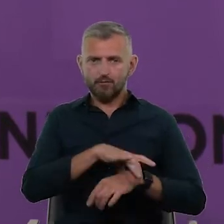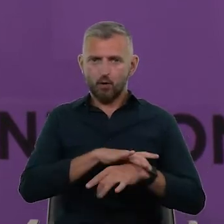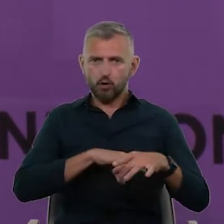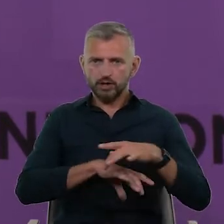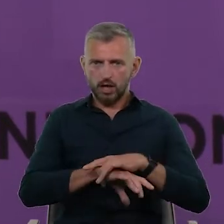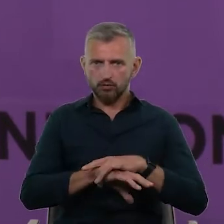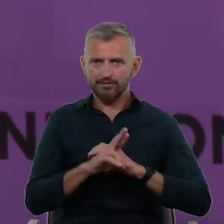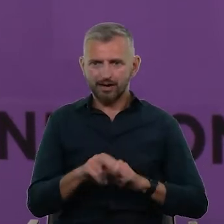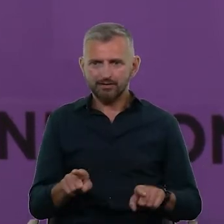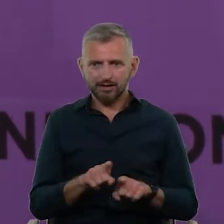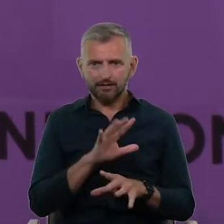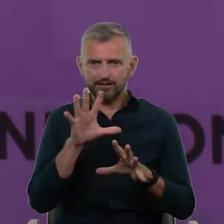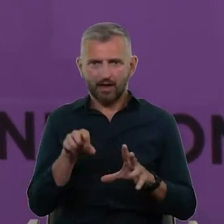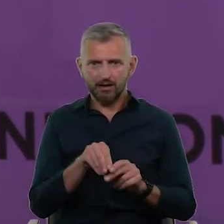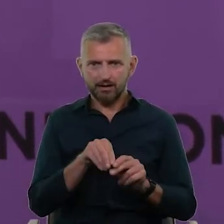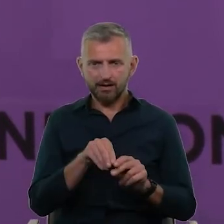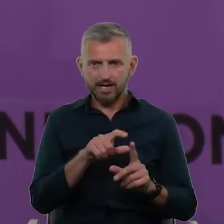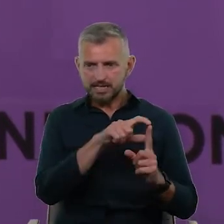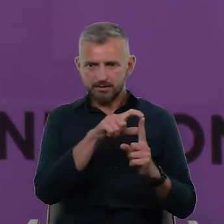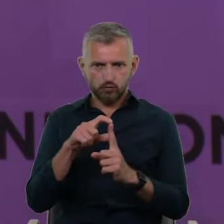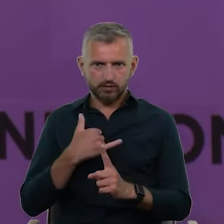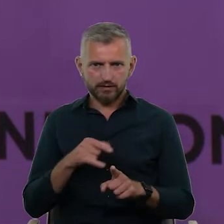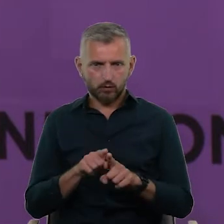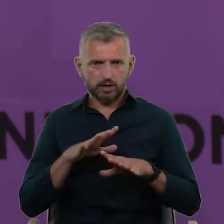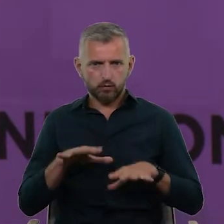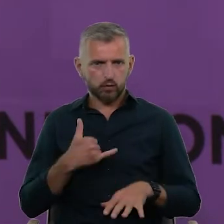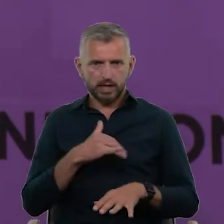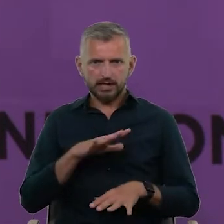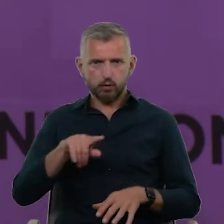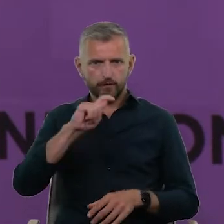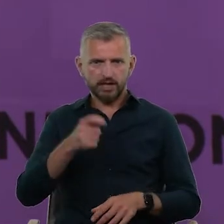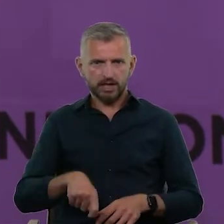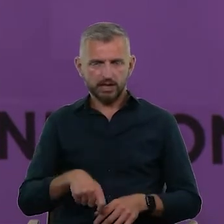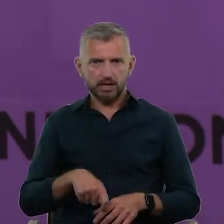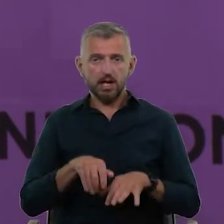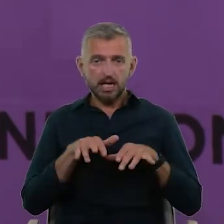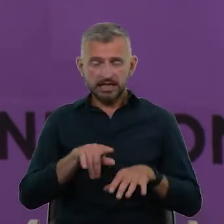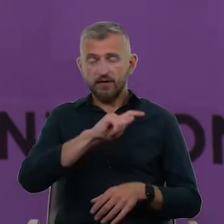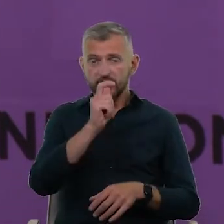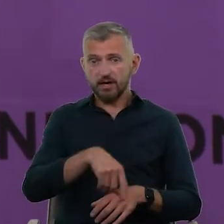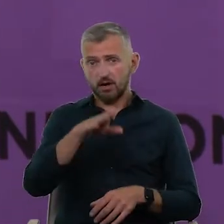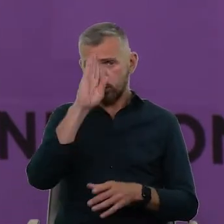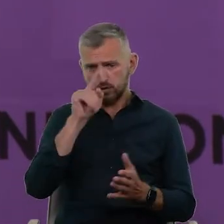військовополоненого, як таки, взагалі термінології у нас не було, тому що у нас не було війни. Тобто йде війна, хлопці